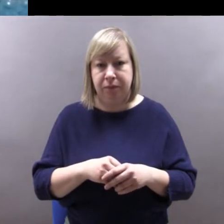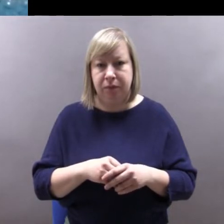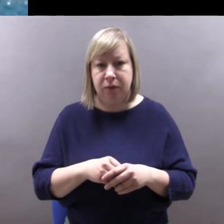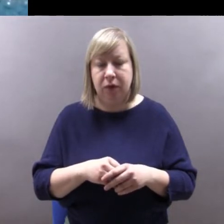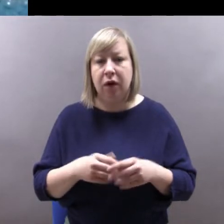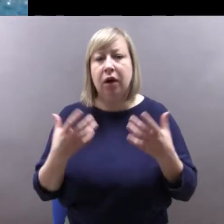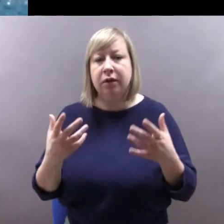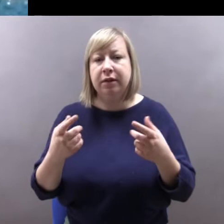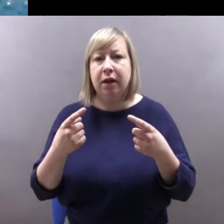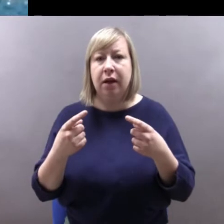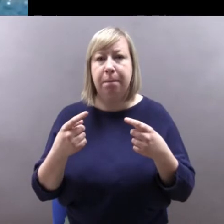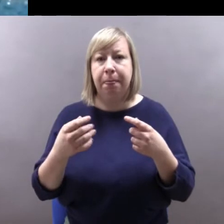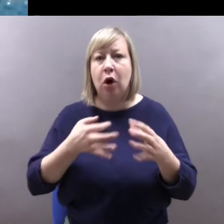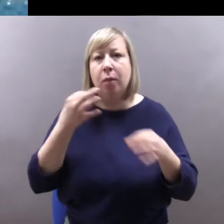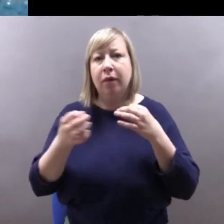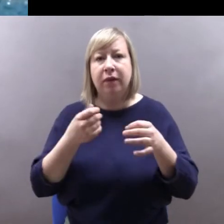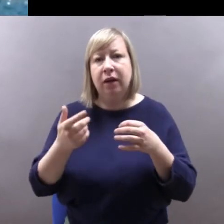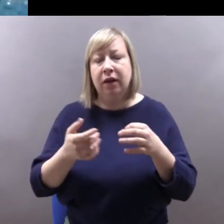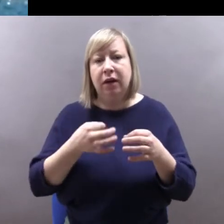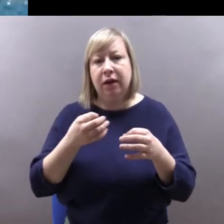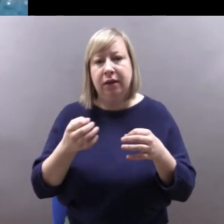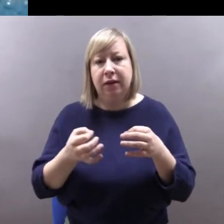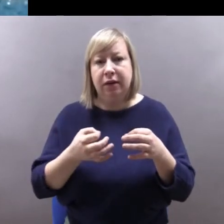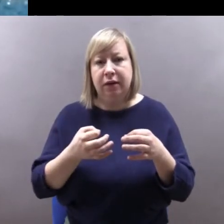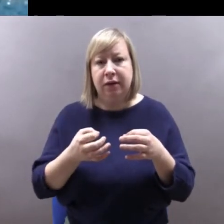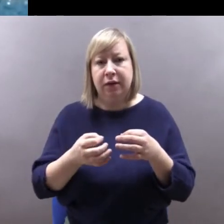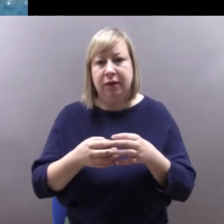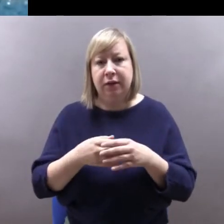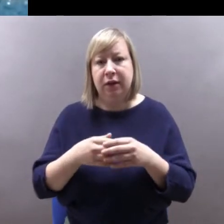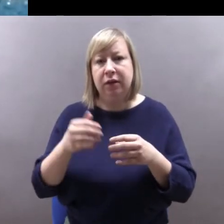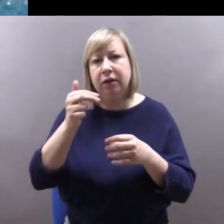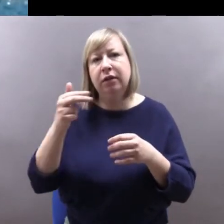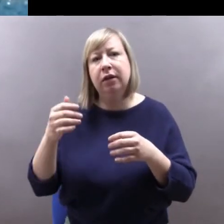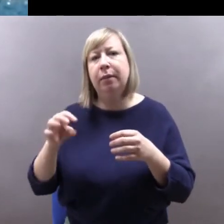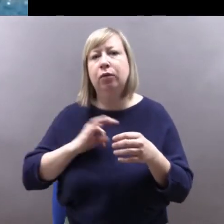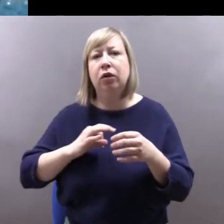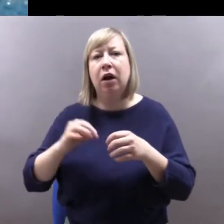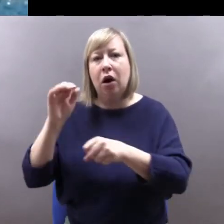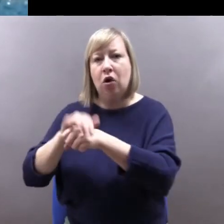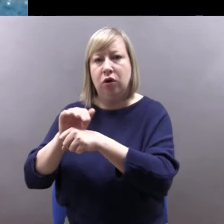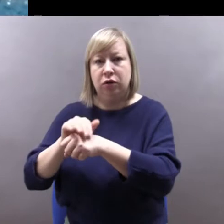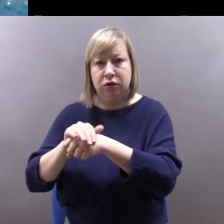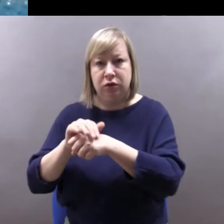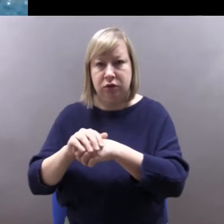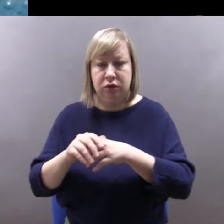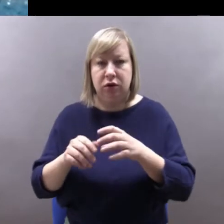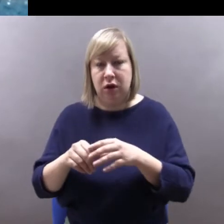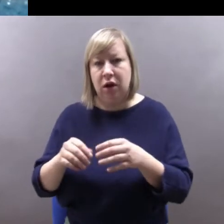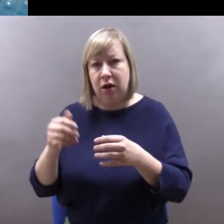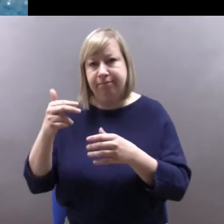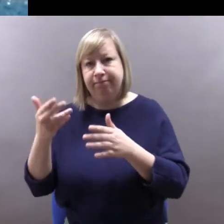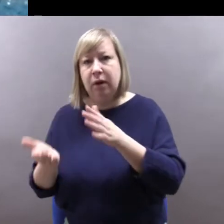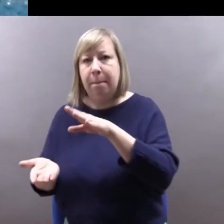opowiedzieć taką sytuację na gorąco, która osobiście mnie wczoraj nie spotkała, ale moją koleżankę. A propos